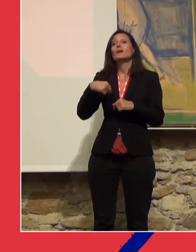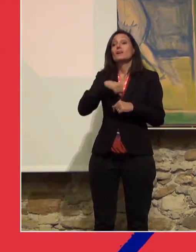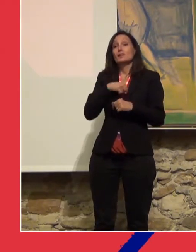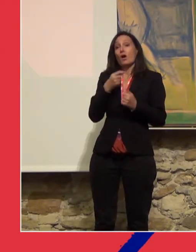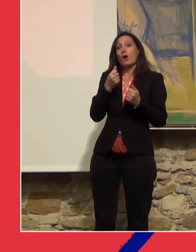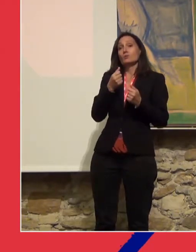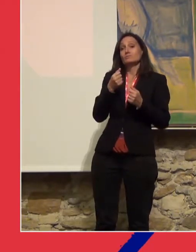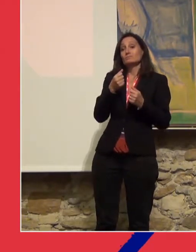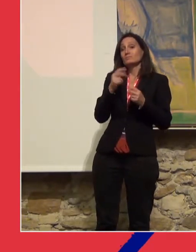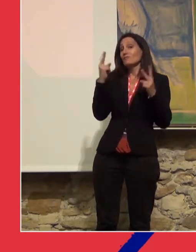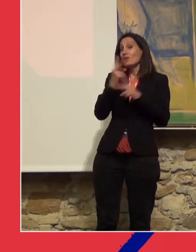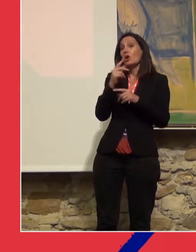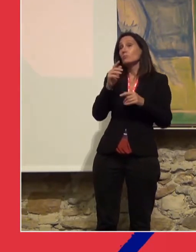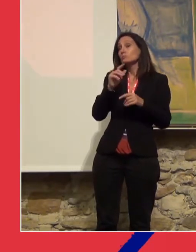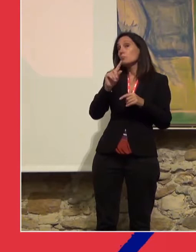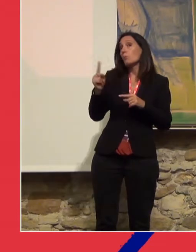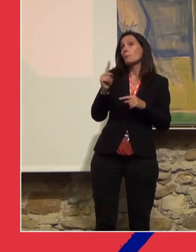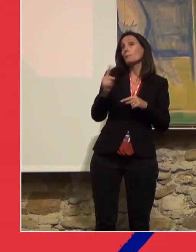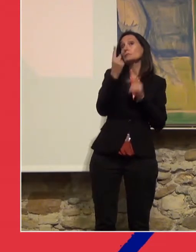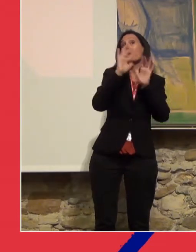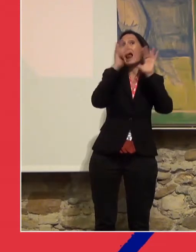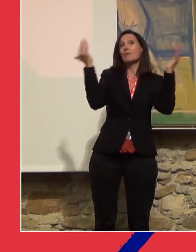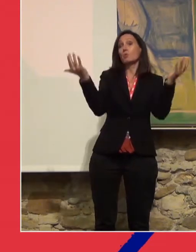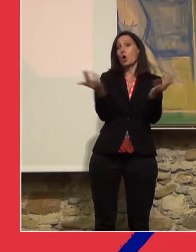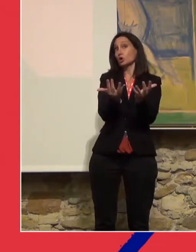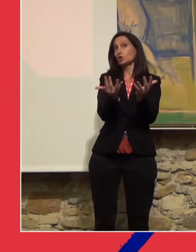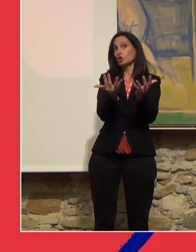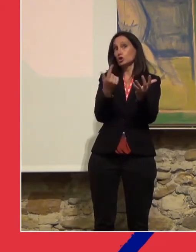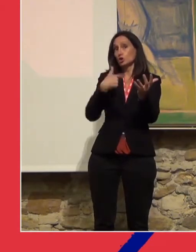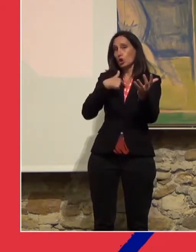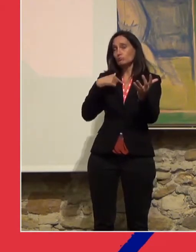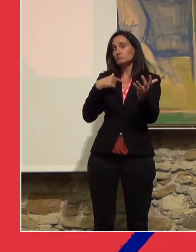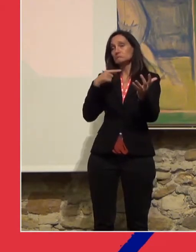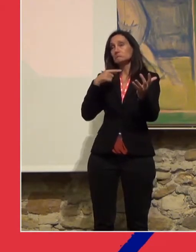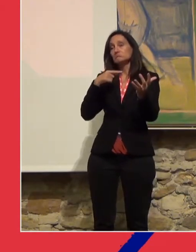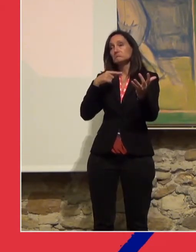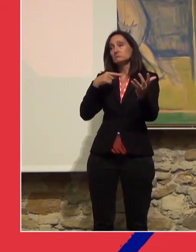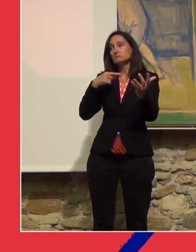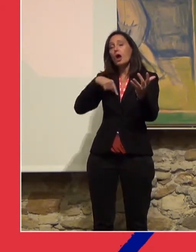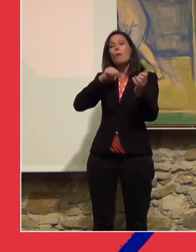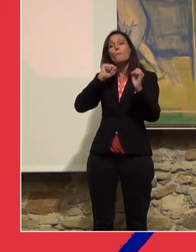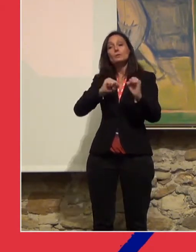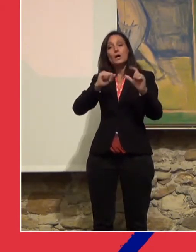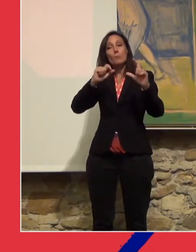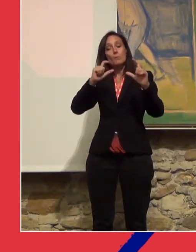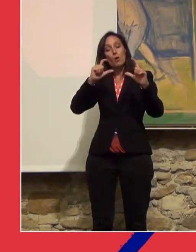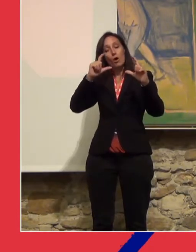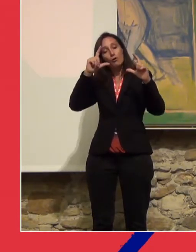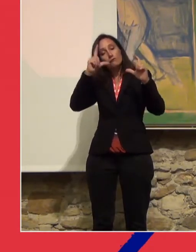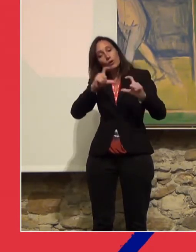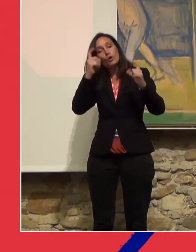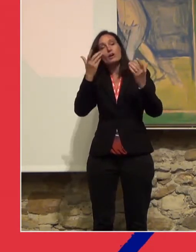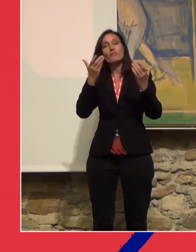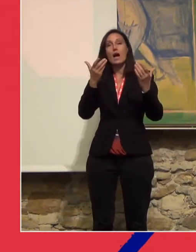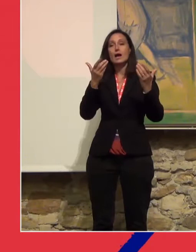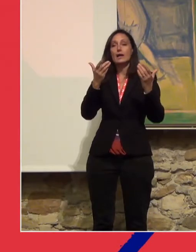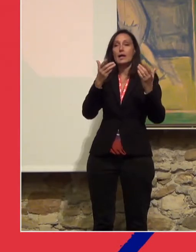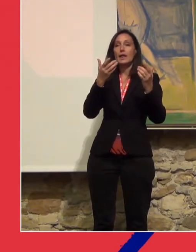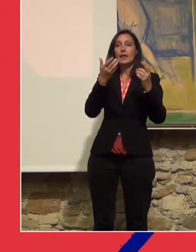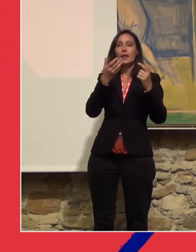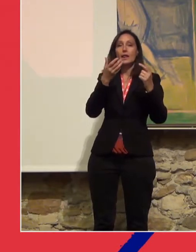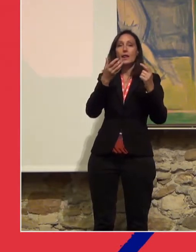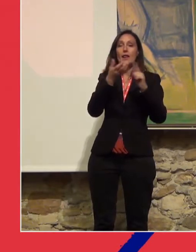per primi al mondo, con una specie, una colorazione molto particolare immunoistochimica,